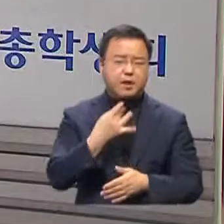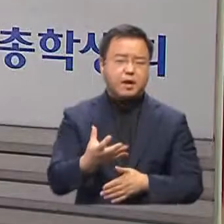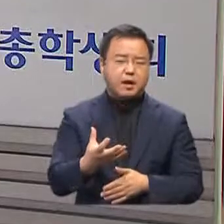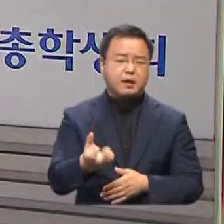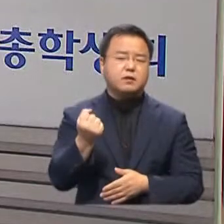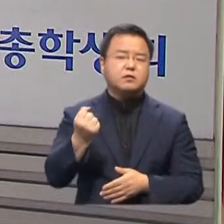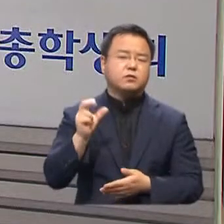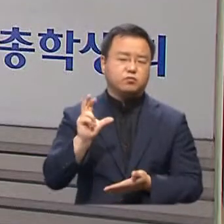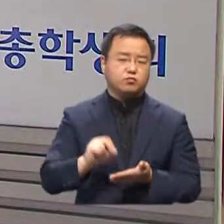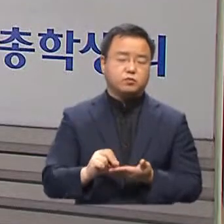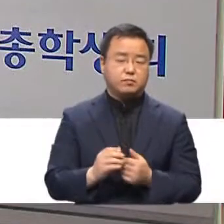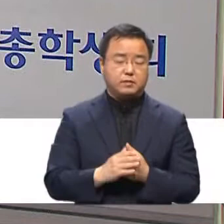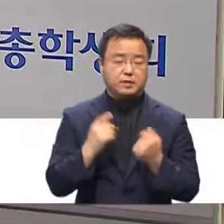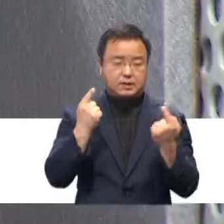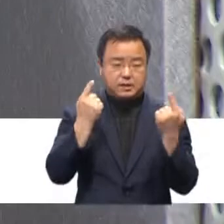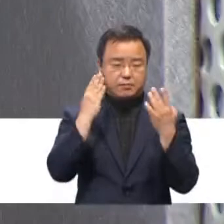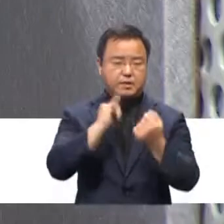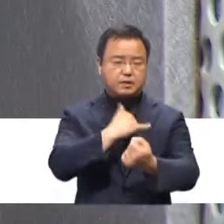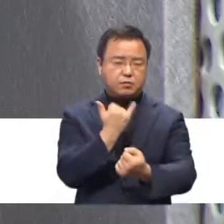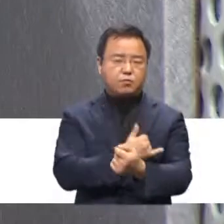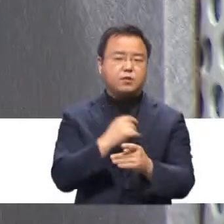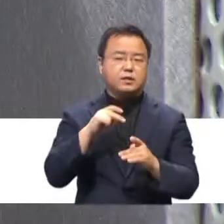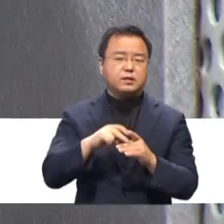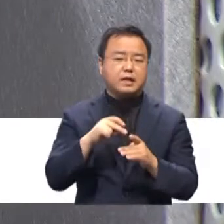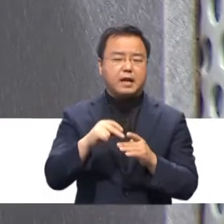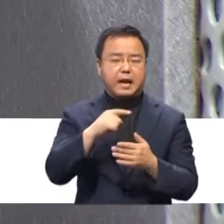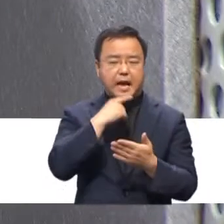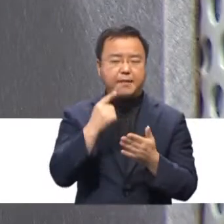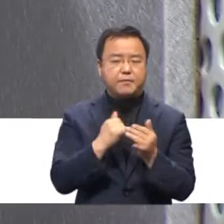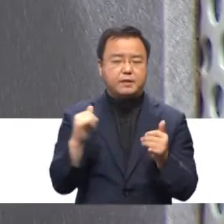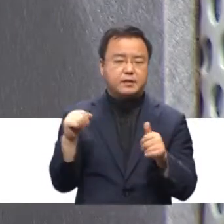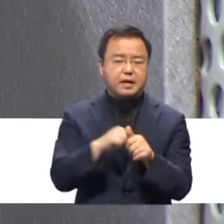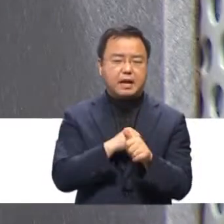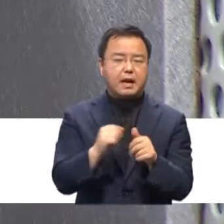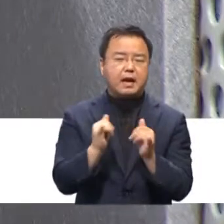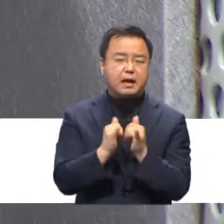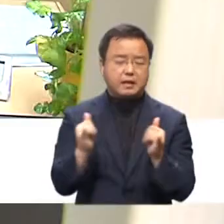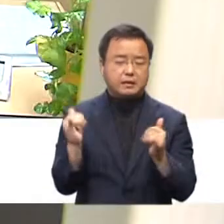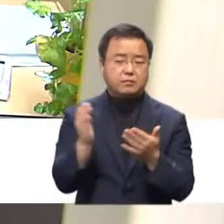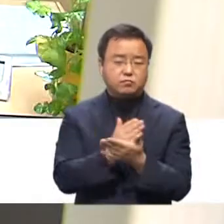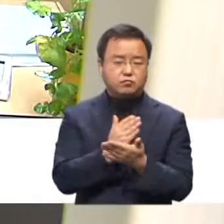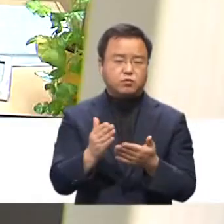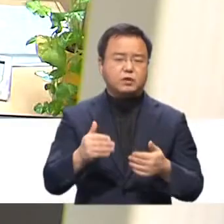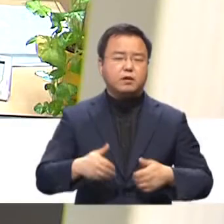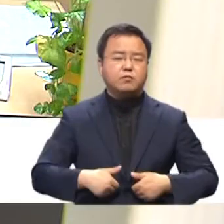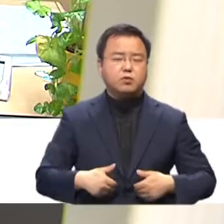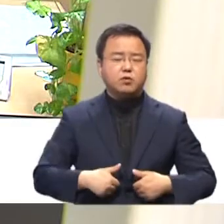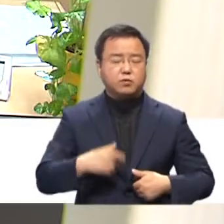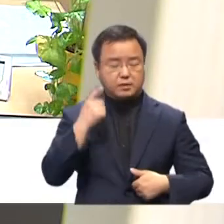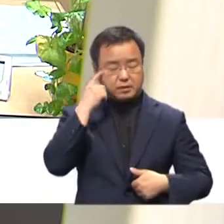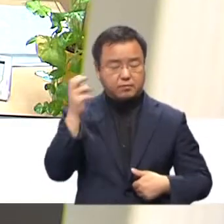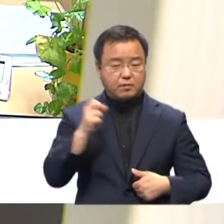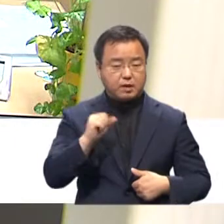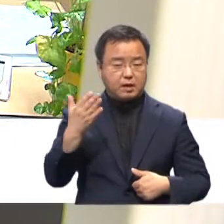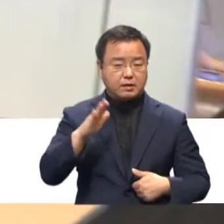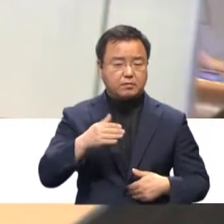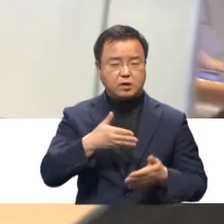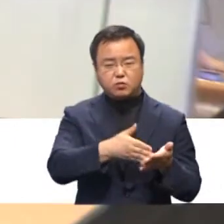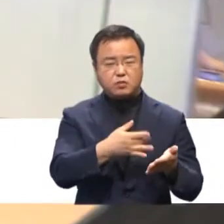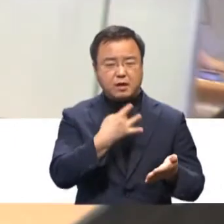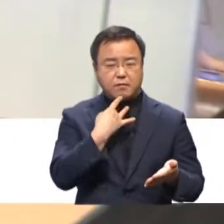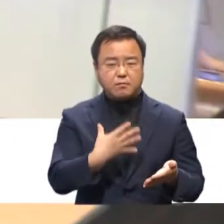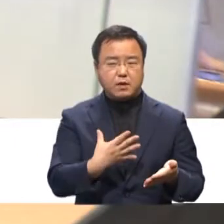대학에 설치된 인권 센터 에서 피해자와 가해자를 분리하는 등의 조치가 필요하다고 판단 에 해도 요청 에 불과해